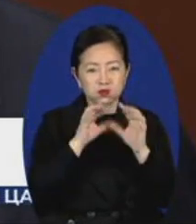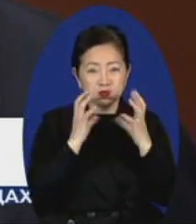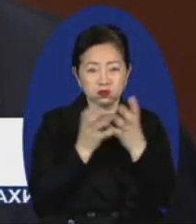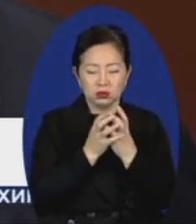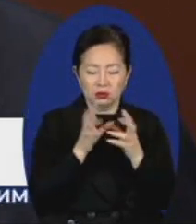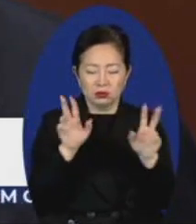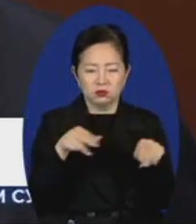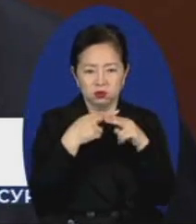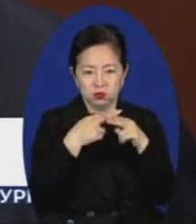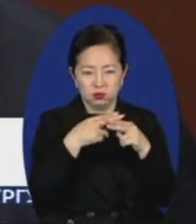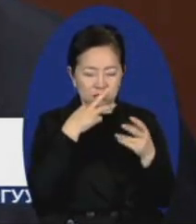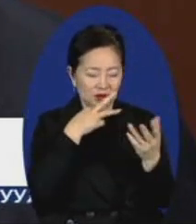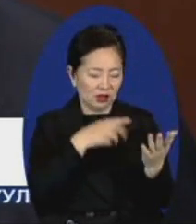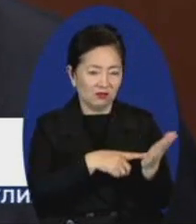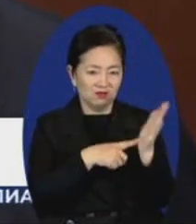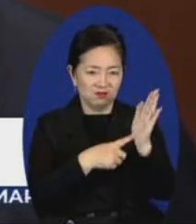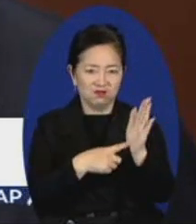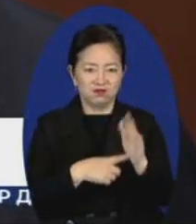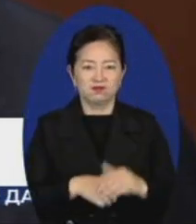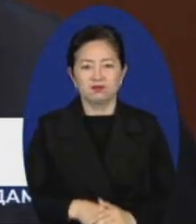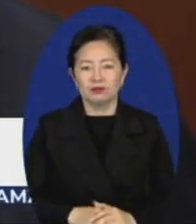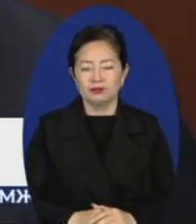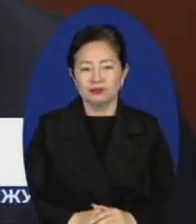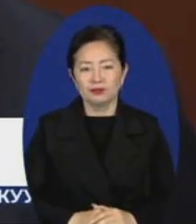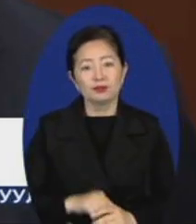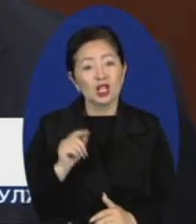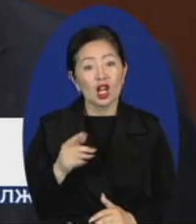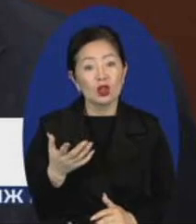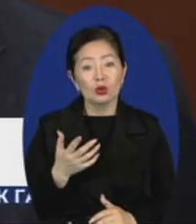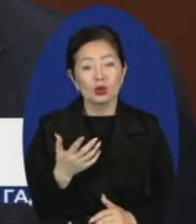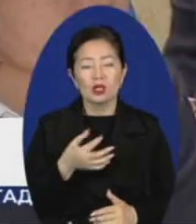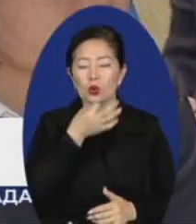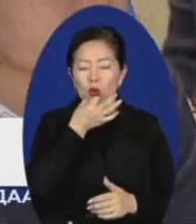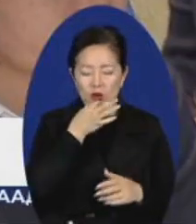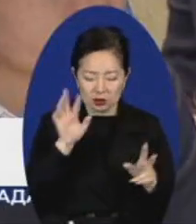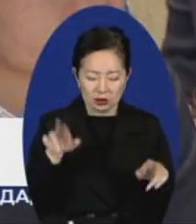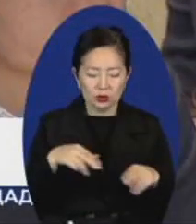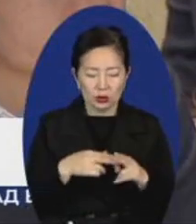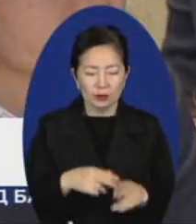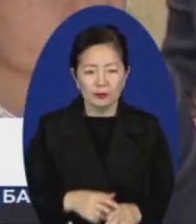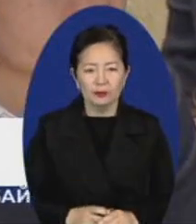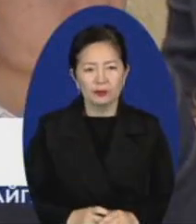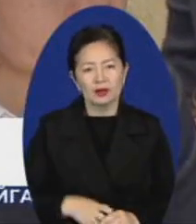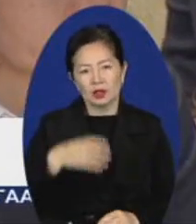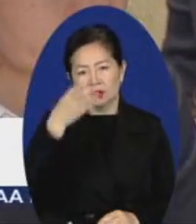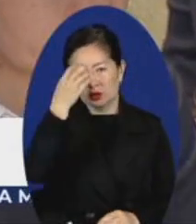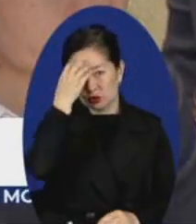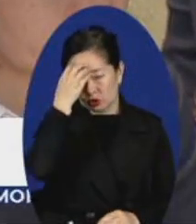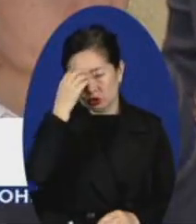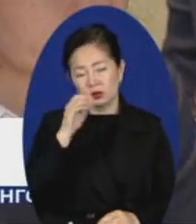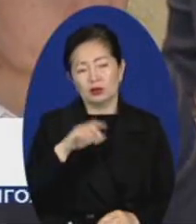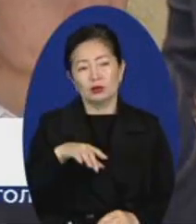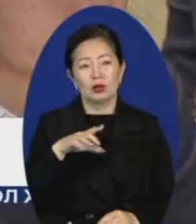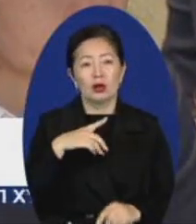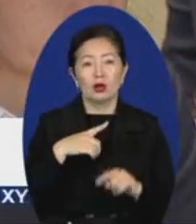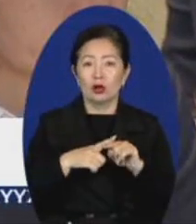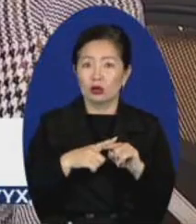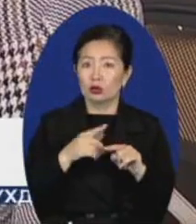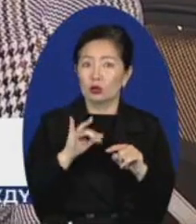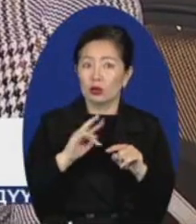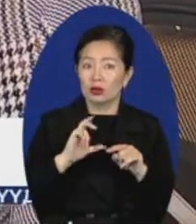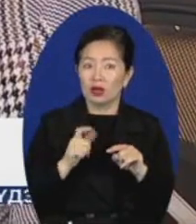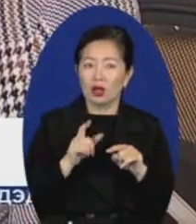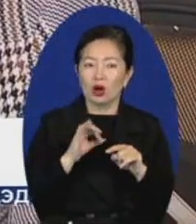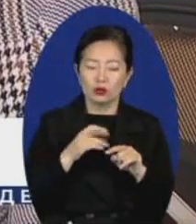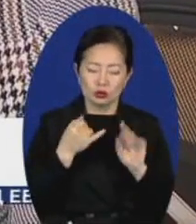хөрөнгийн дүн мэдээнүүд нэгтгэж байна. Бол энэ бол урчилсан дүн. За, төрийн болон орон нутгийн өмчөд 60,000 гаруй